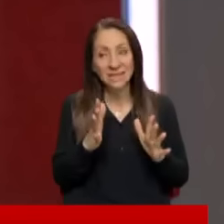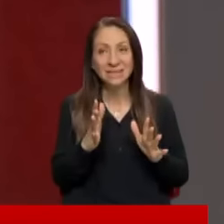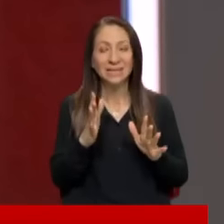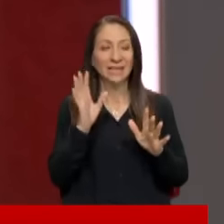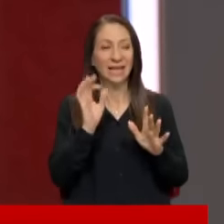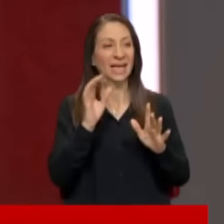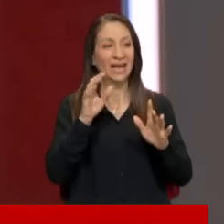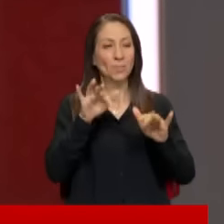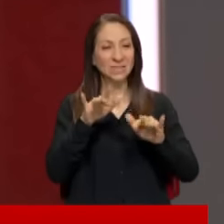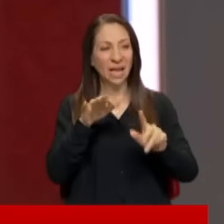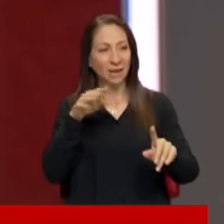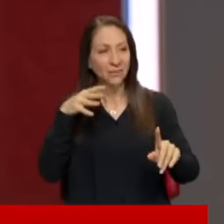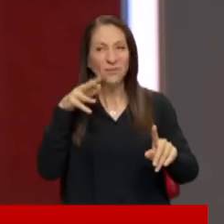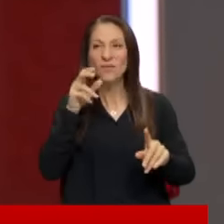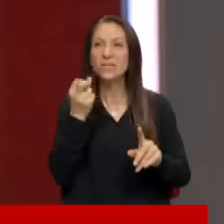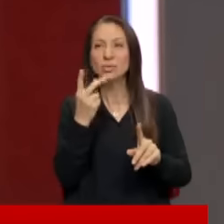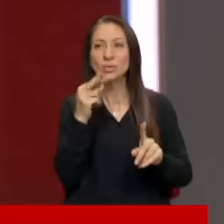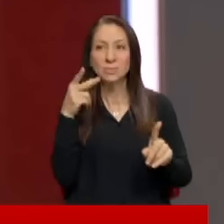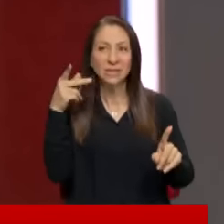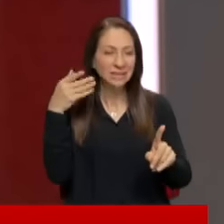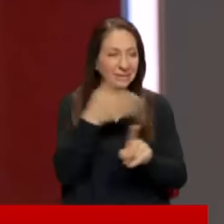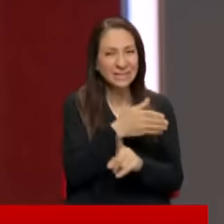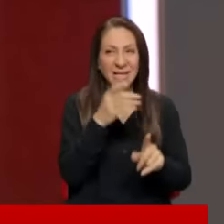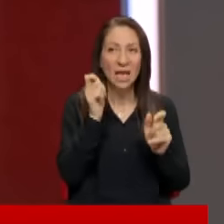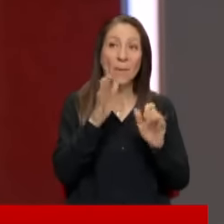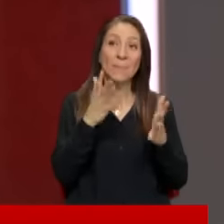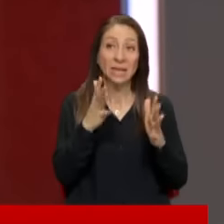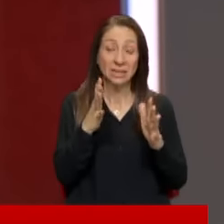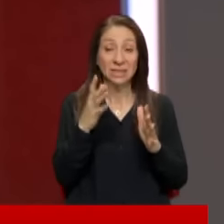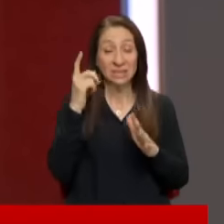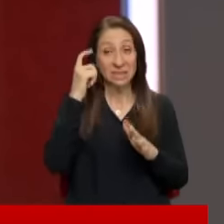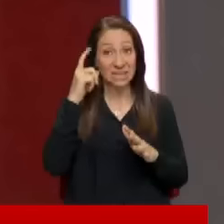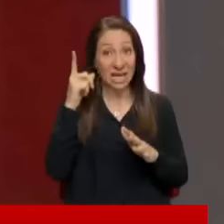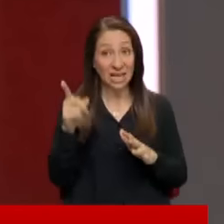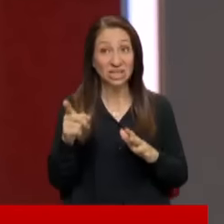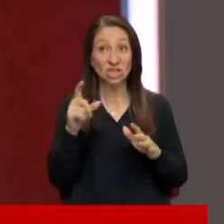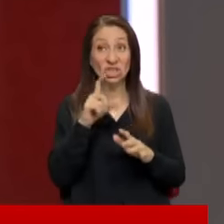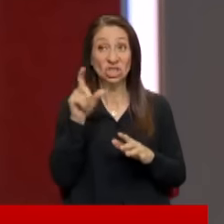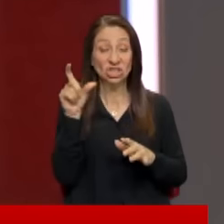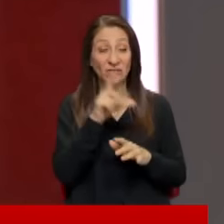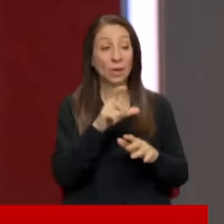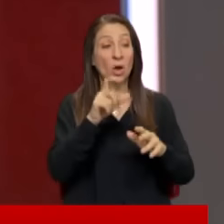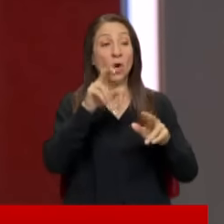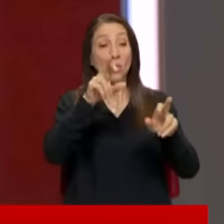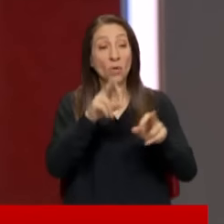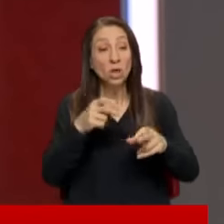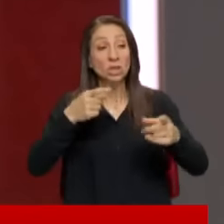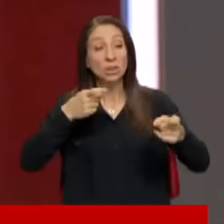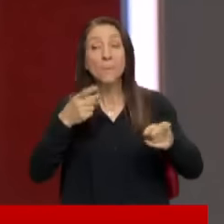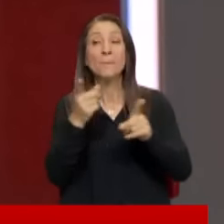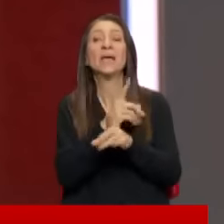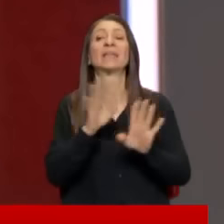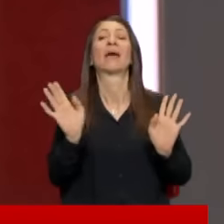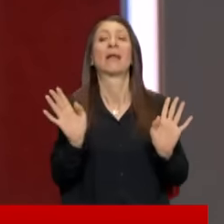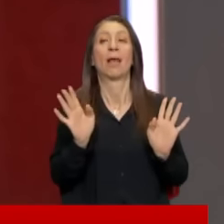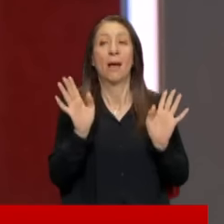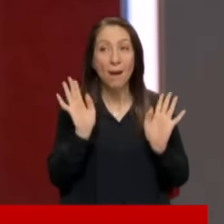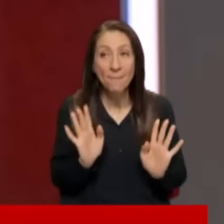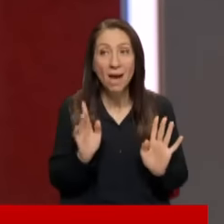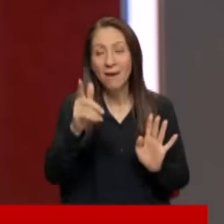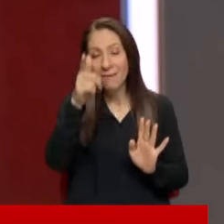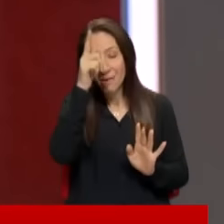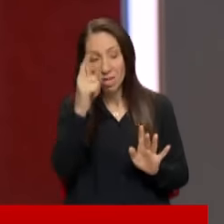belki günlerce elektriksiz bırakmak üzerine bir hamle yapabilir. Yani İsrail'in yanıtı belki roketlerle, füzelerle olmayacak ama bu şekilde İran'a